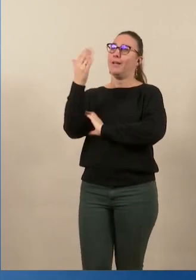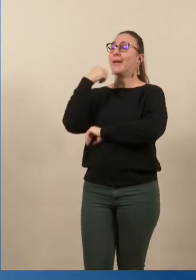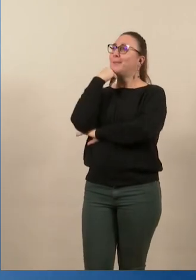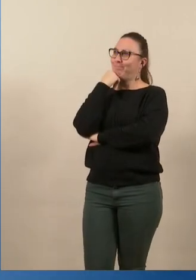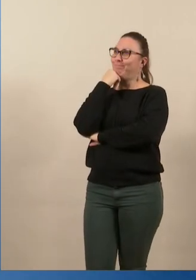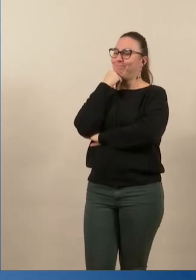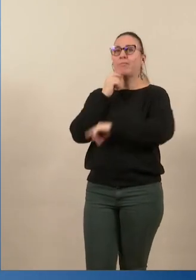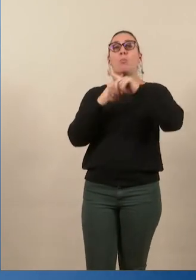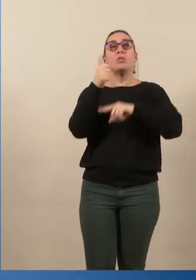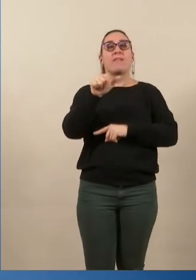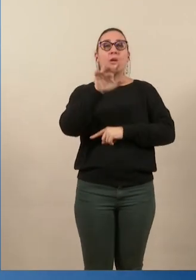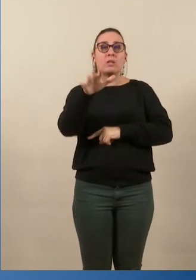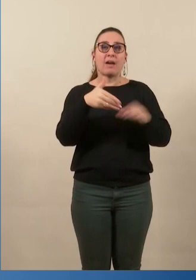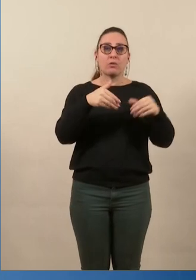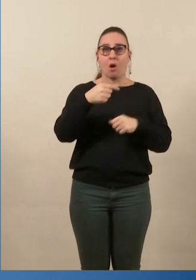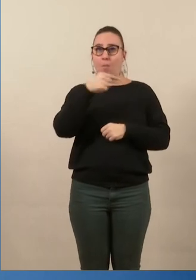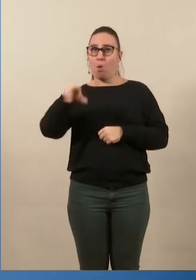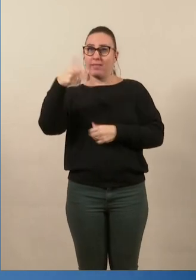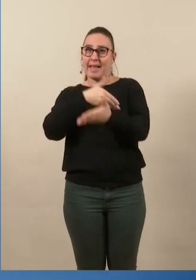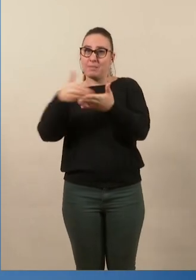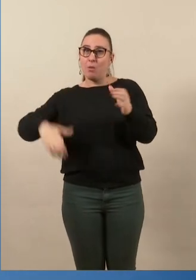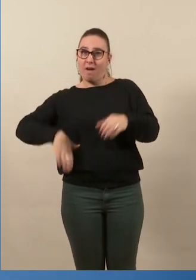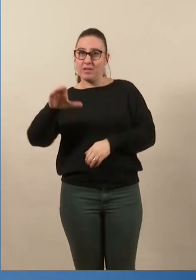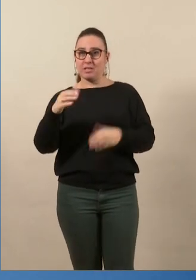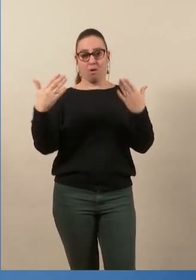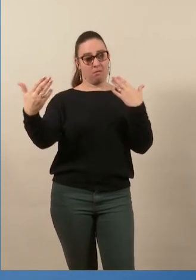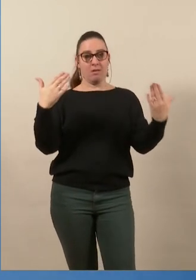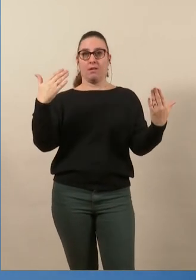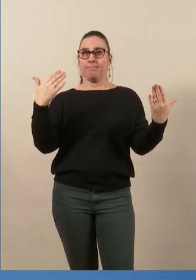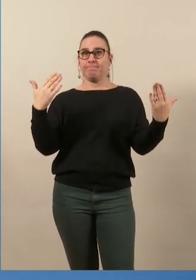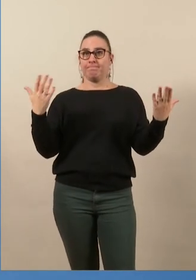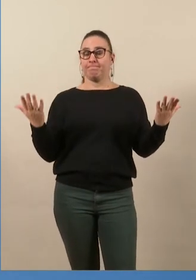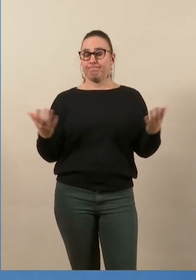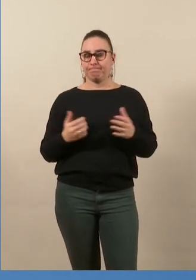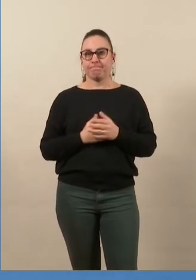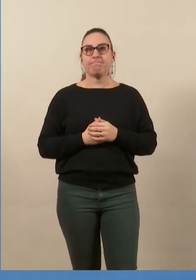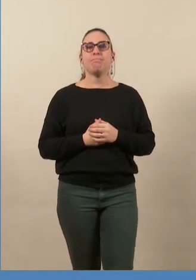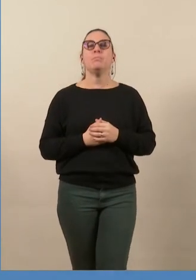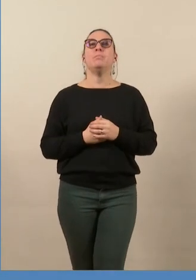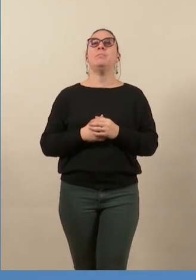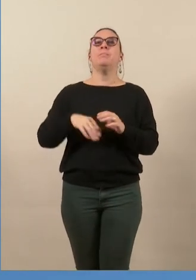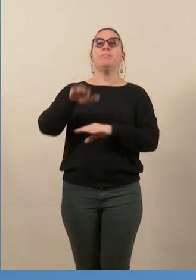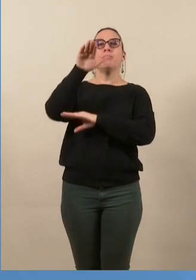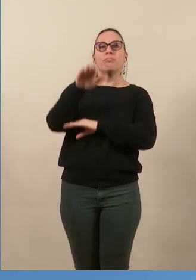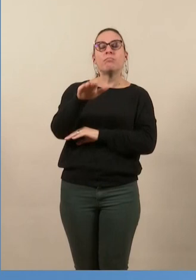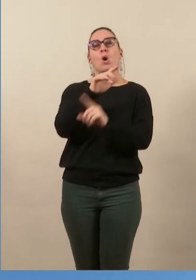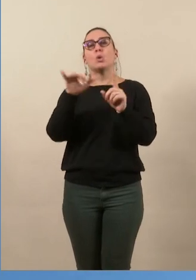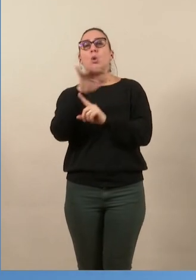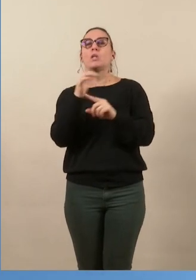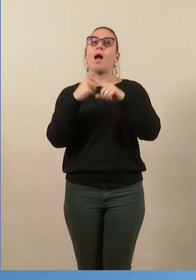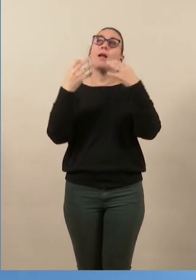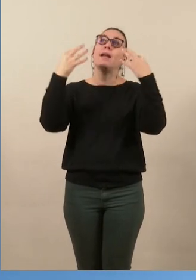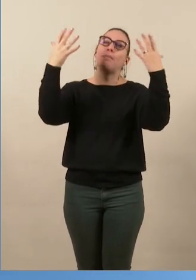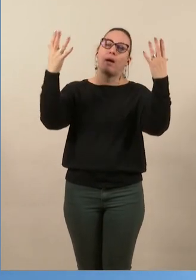1,5 en fonctionnement Mo ins 13 millions en investissement enfin sur le bouclier social et